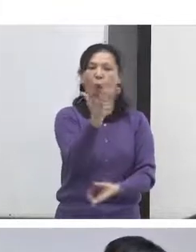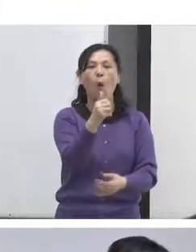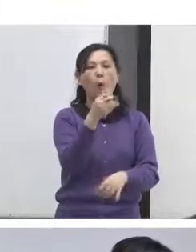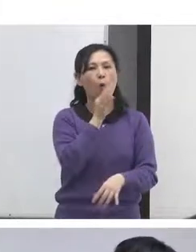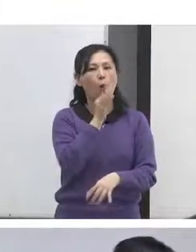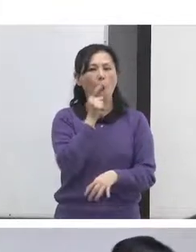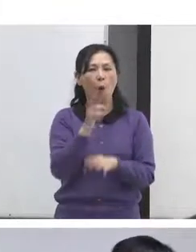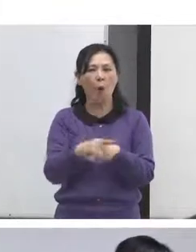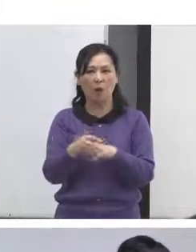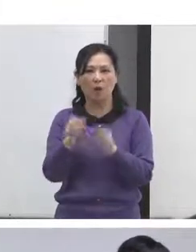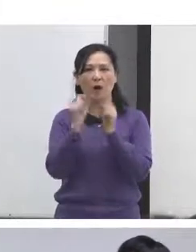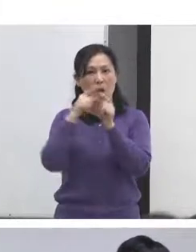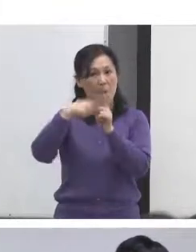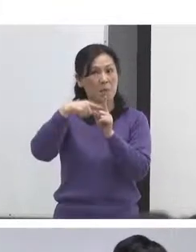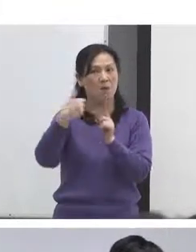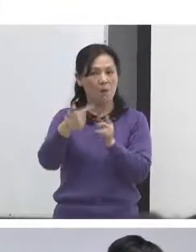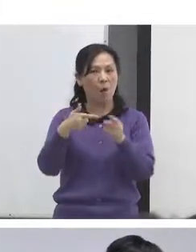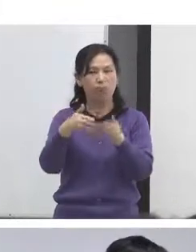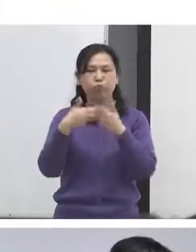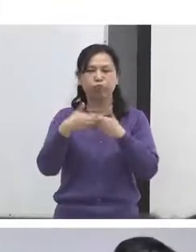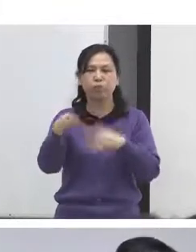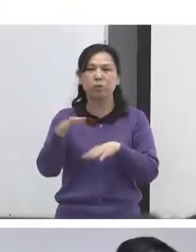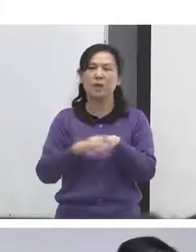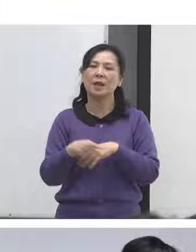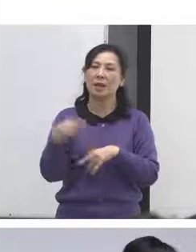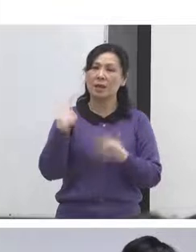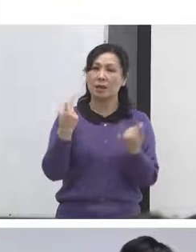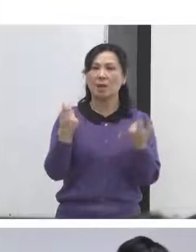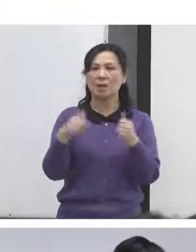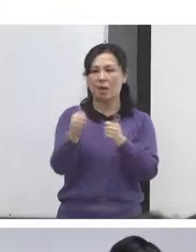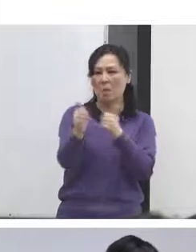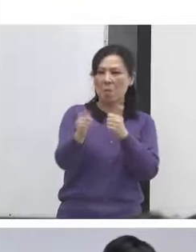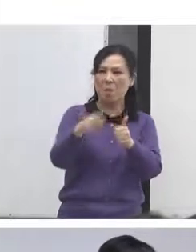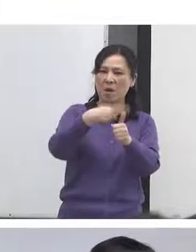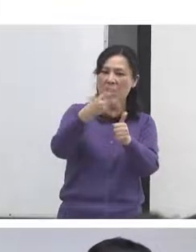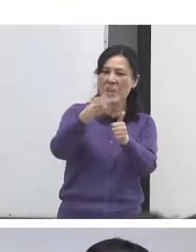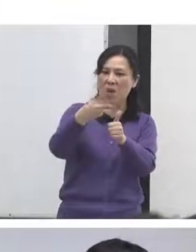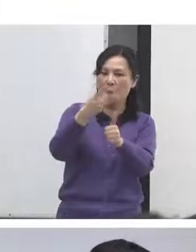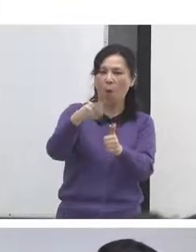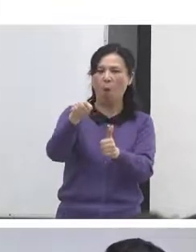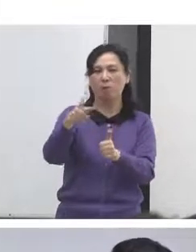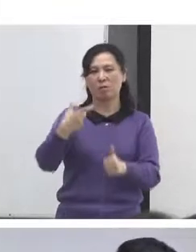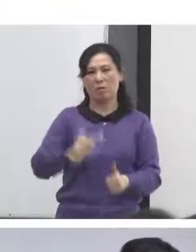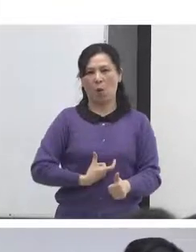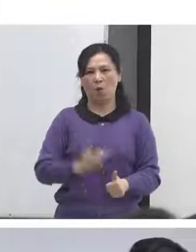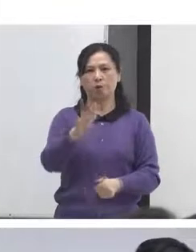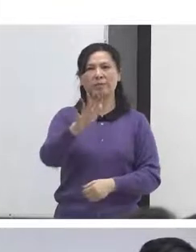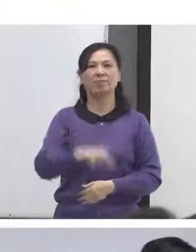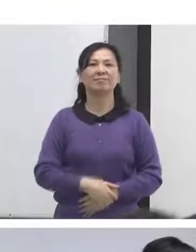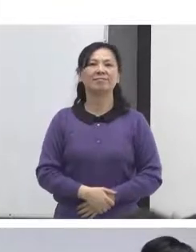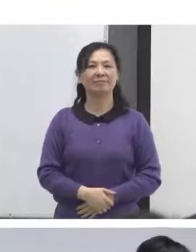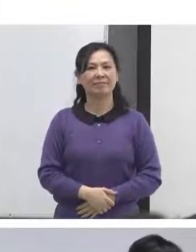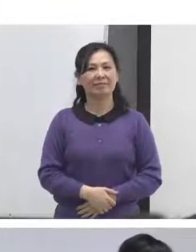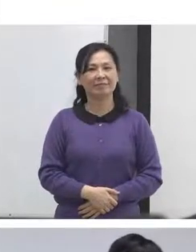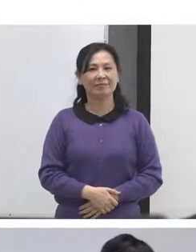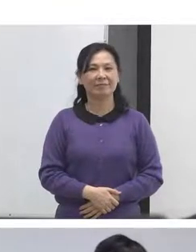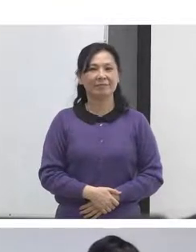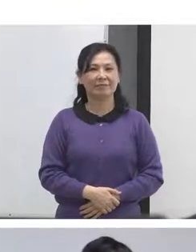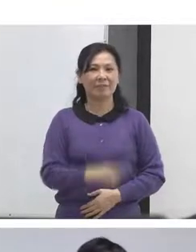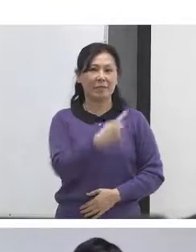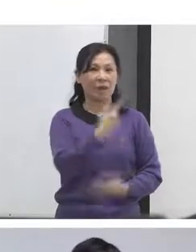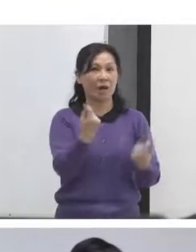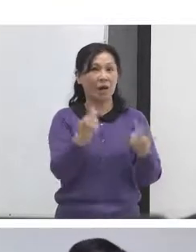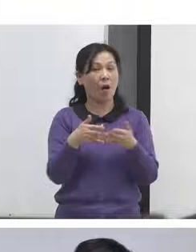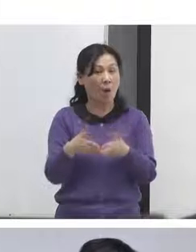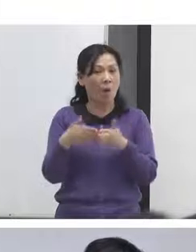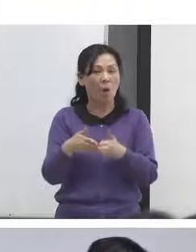提升机制，然后并且有提出金银铜标章，那我等一下也会说明一下这个东西是什么。然后再来一个，我觉得这也是蛮重要